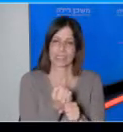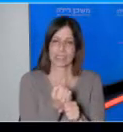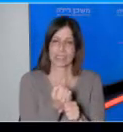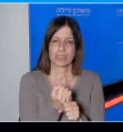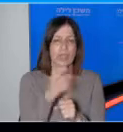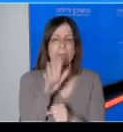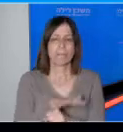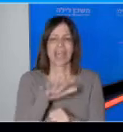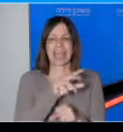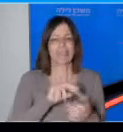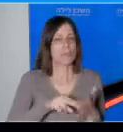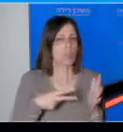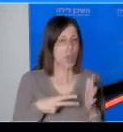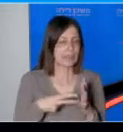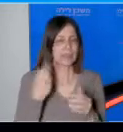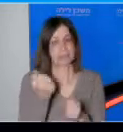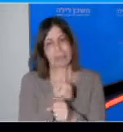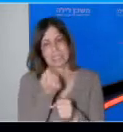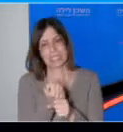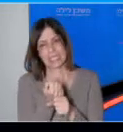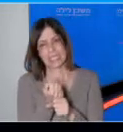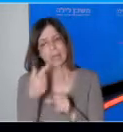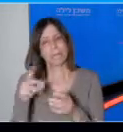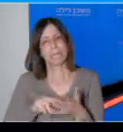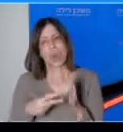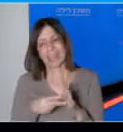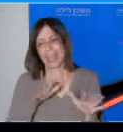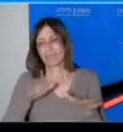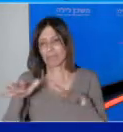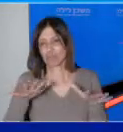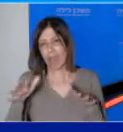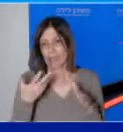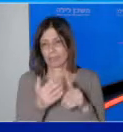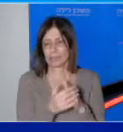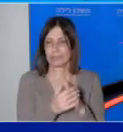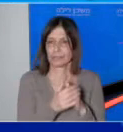את המערכת הפוליטית, מעסיק את, את הפוליטיקאים, את הממשלה?